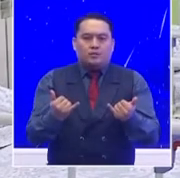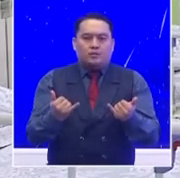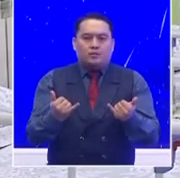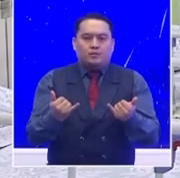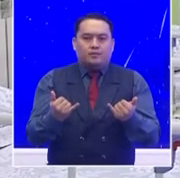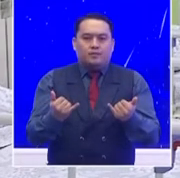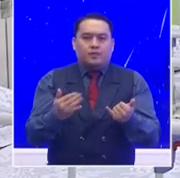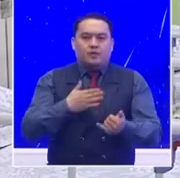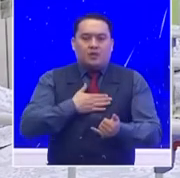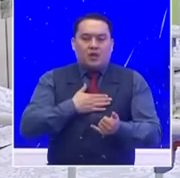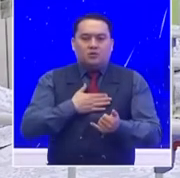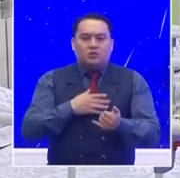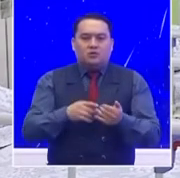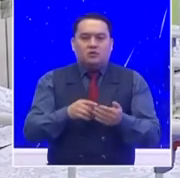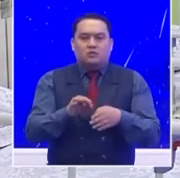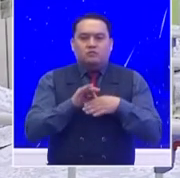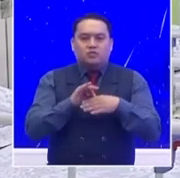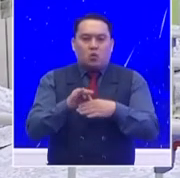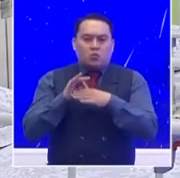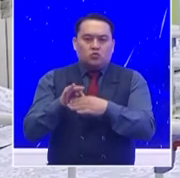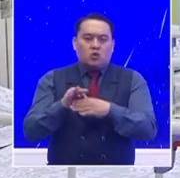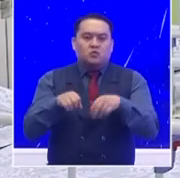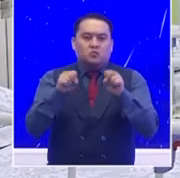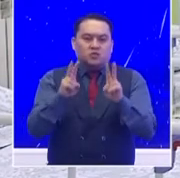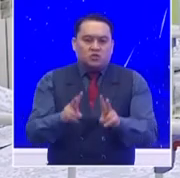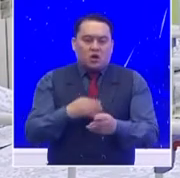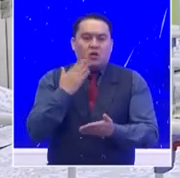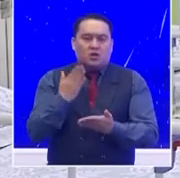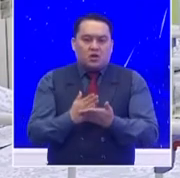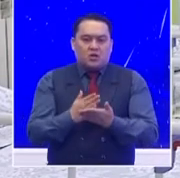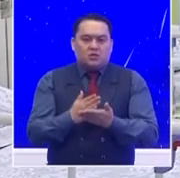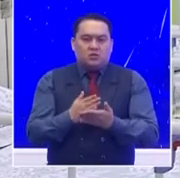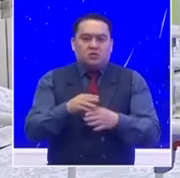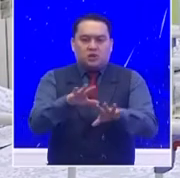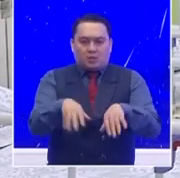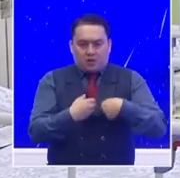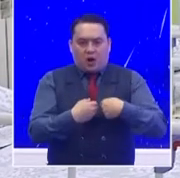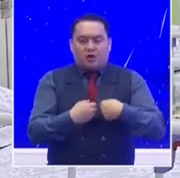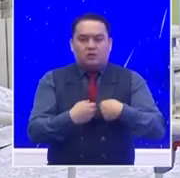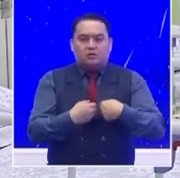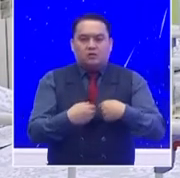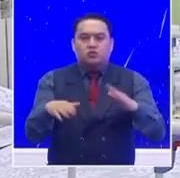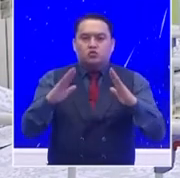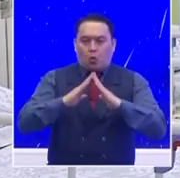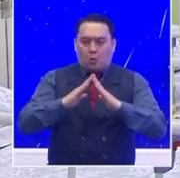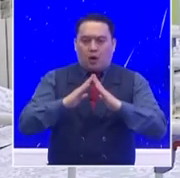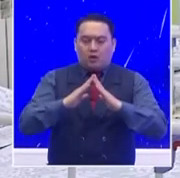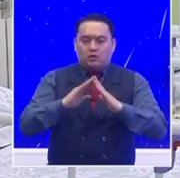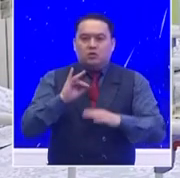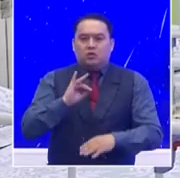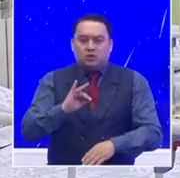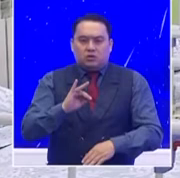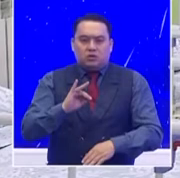наша развозка до машины специализированной машину забирает пациентов и сдох вот